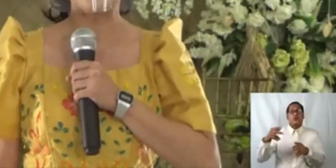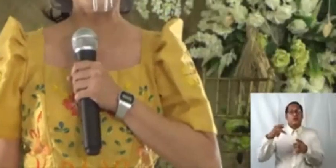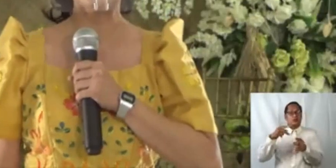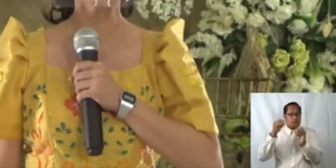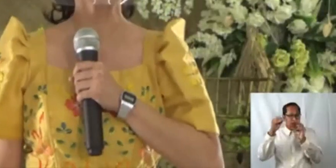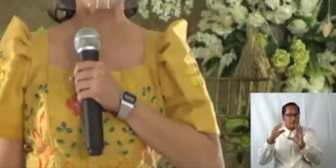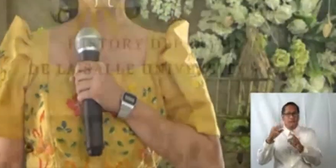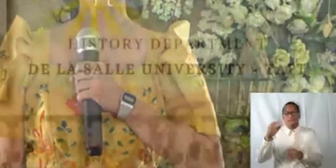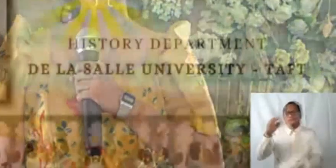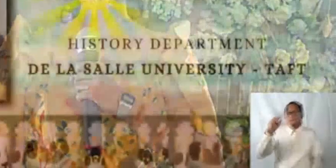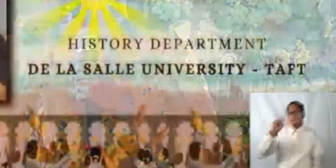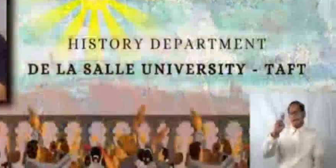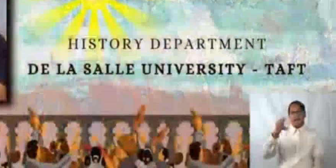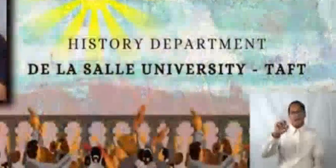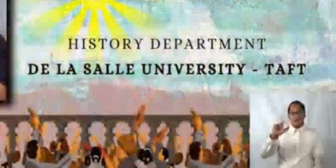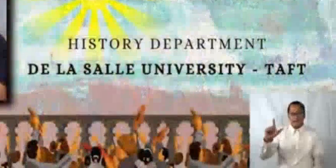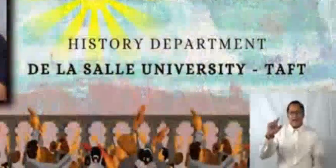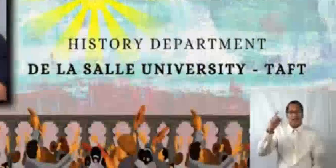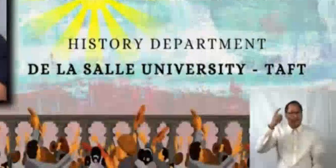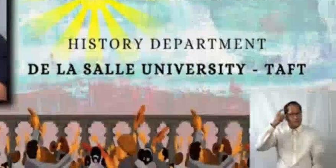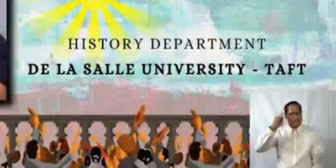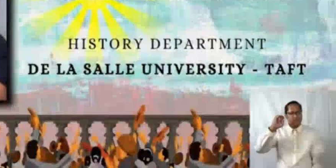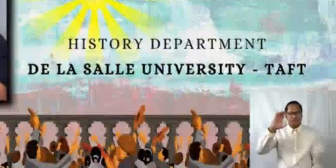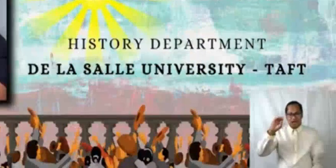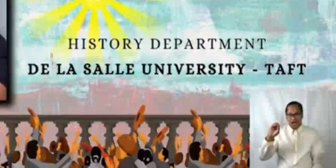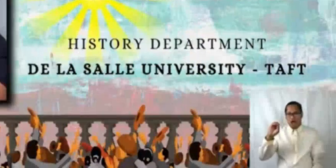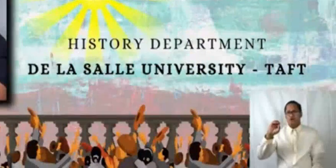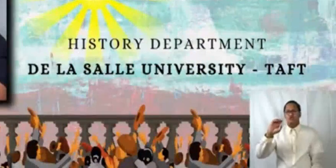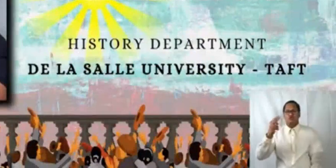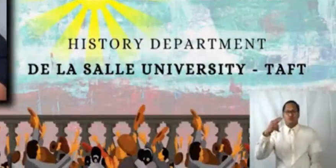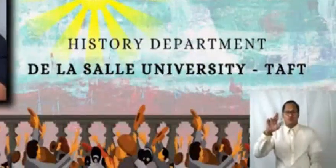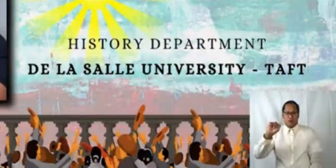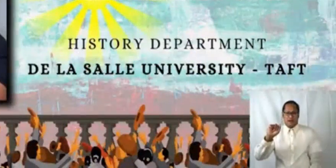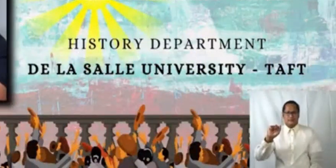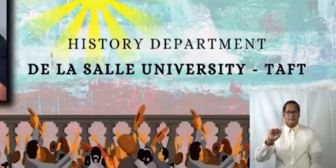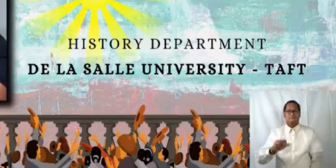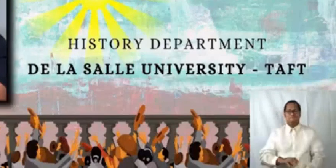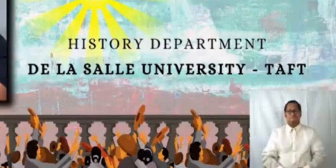Professor Michael Charleston Xiao Chua.